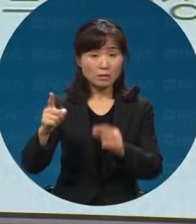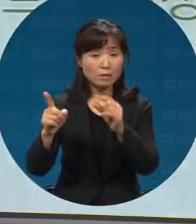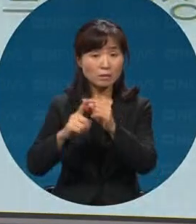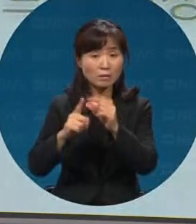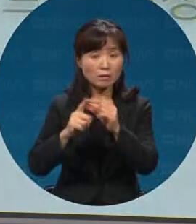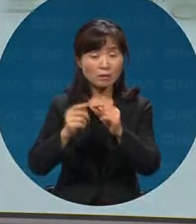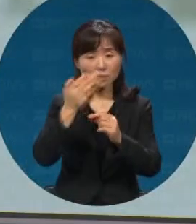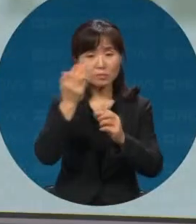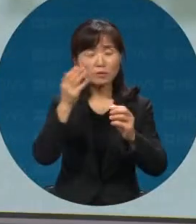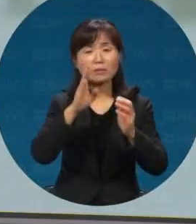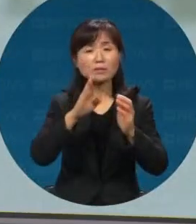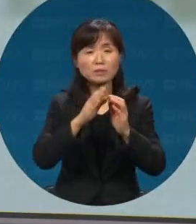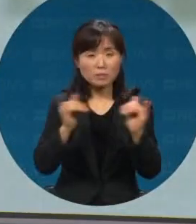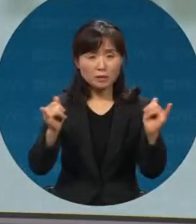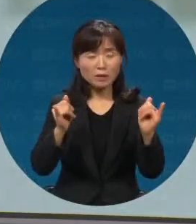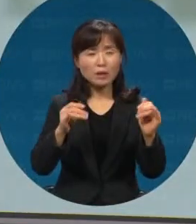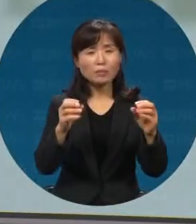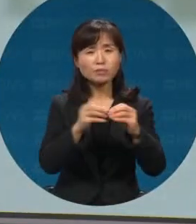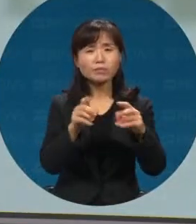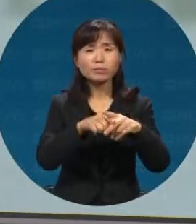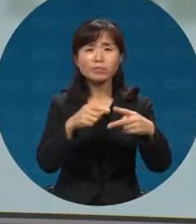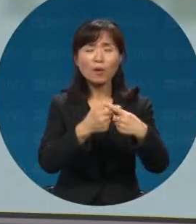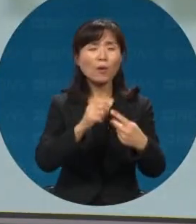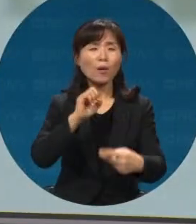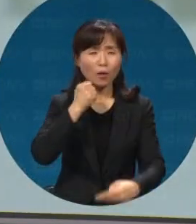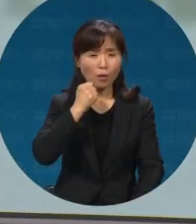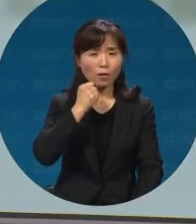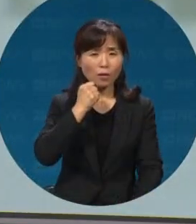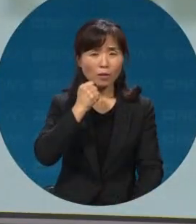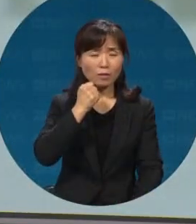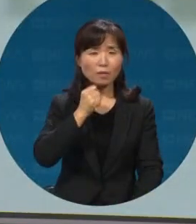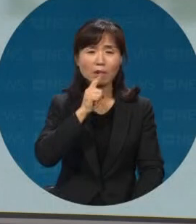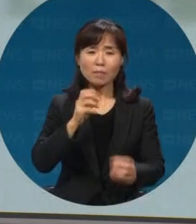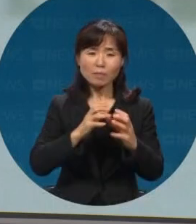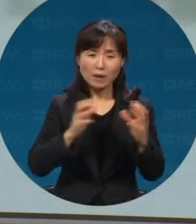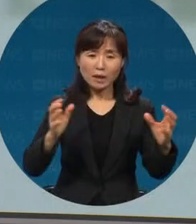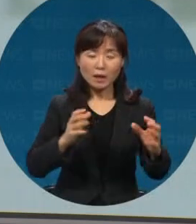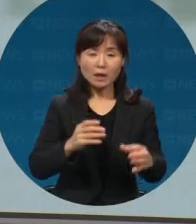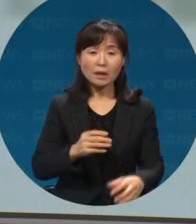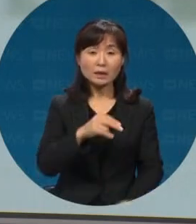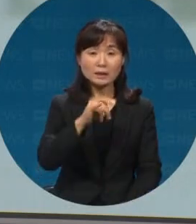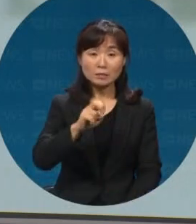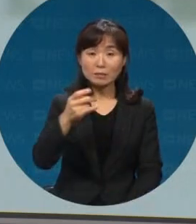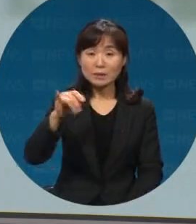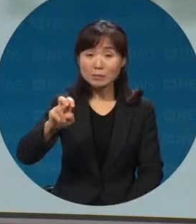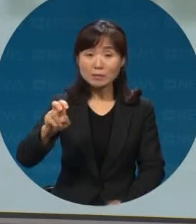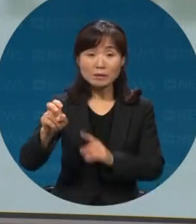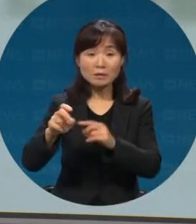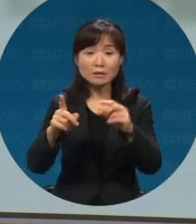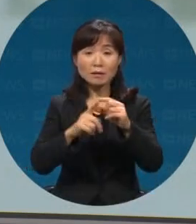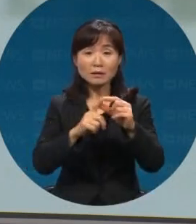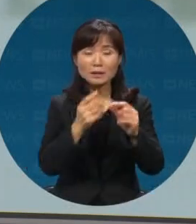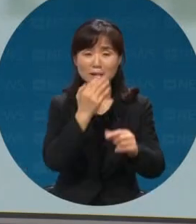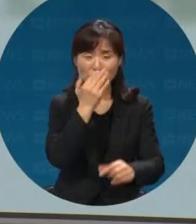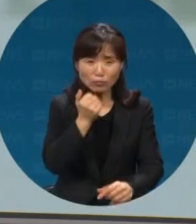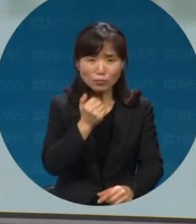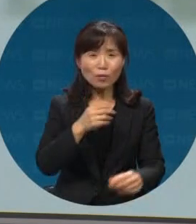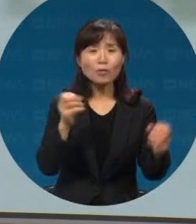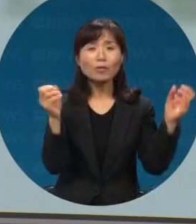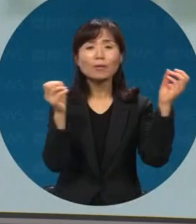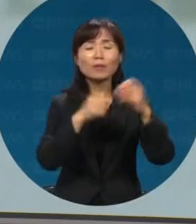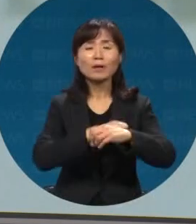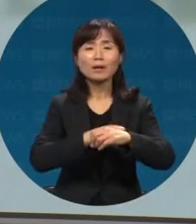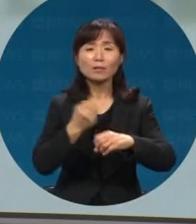이어졌습니다 일부 누리꾼들이이 심심의 뜻을 지루하다라고 오해를 한 건데요 이뿐만 아니라